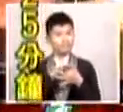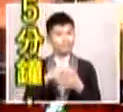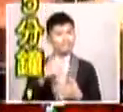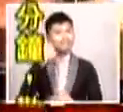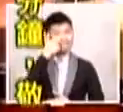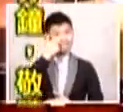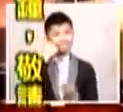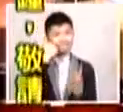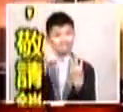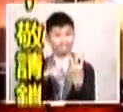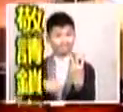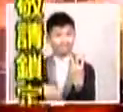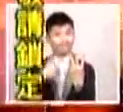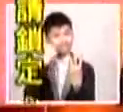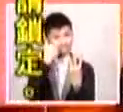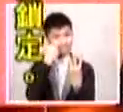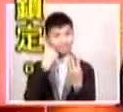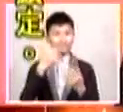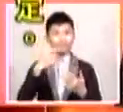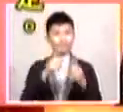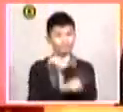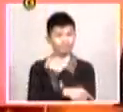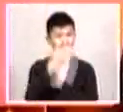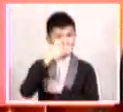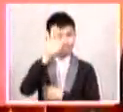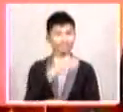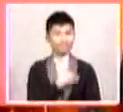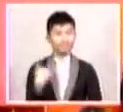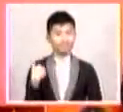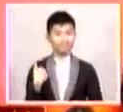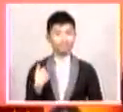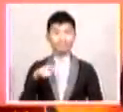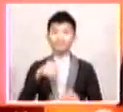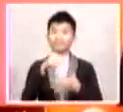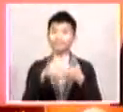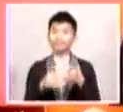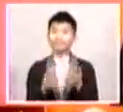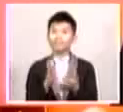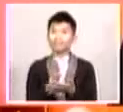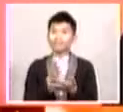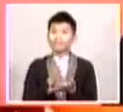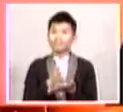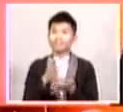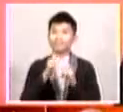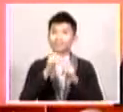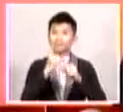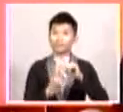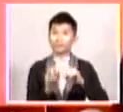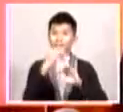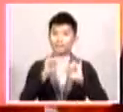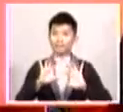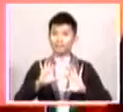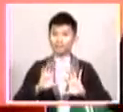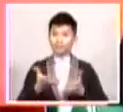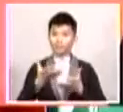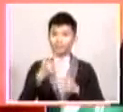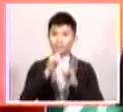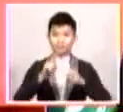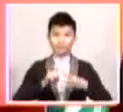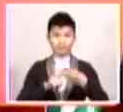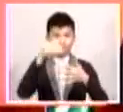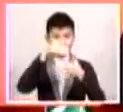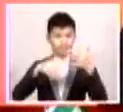底谁能够赢得最后的胜出。当然了，透过这样的一个制度，几乎写下中华民国宪政史上民主制度当